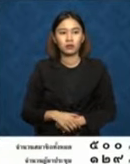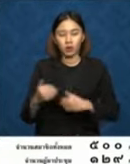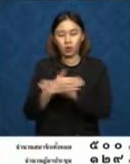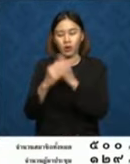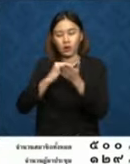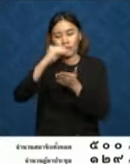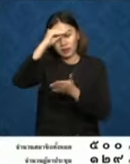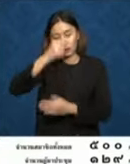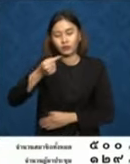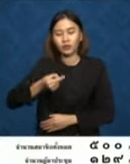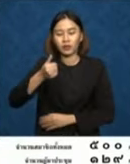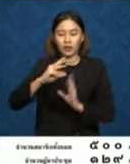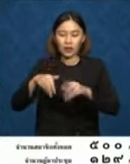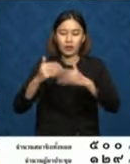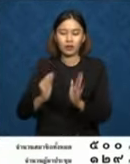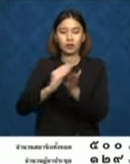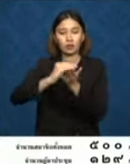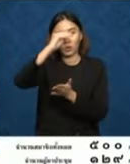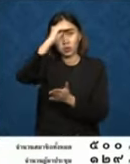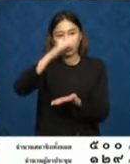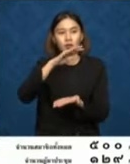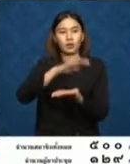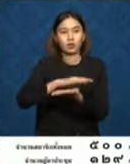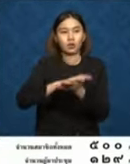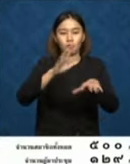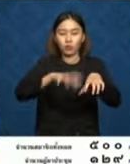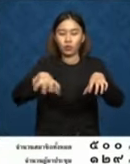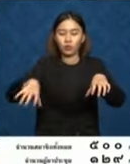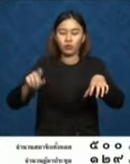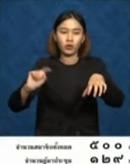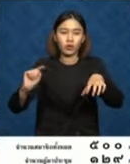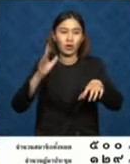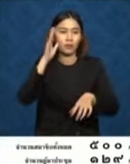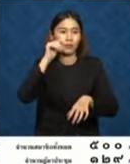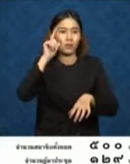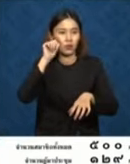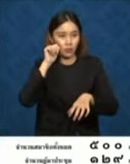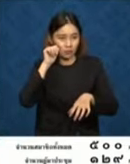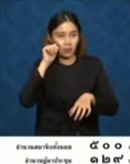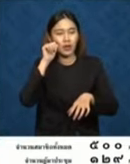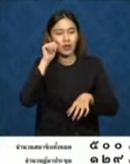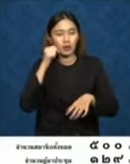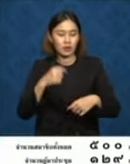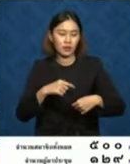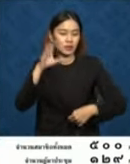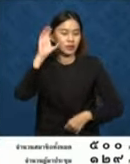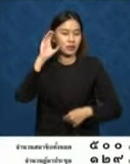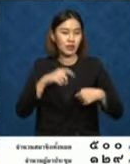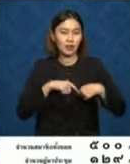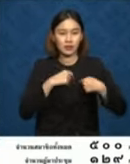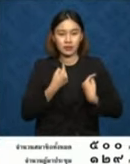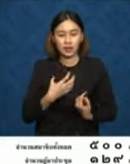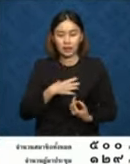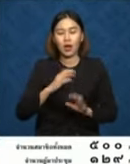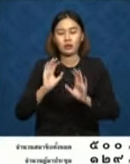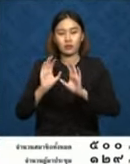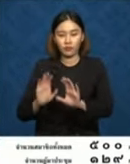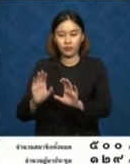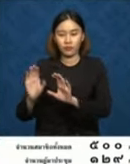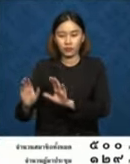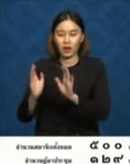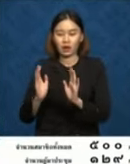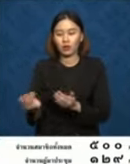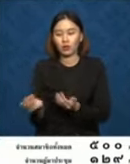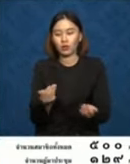การได้อยู่ให้กับนักเรียนนะคะโรงเรียนเป็นสถานที่ที่พ่อแม่และผู้ปกครองไว้ใจจะฝากบุตรหลานเอาไว้ค่ะท่านประธาน